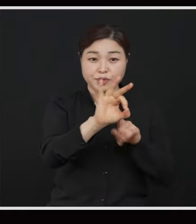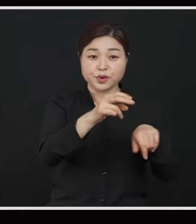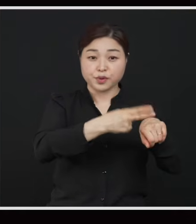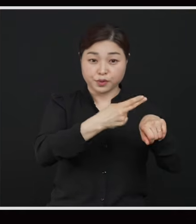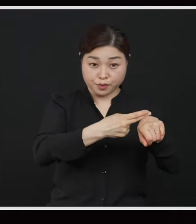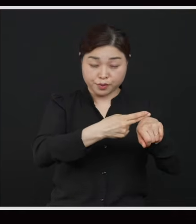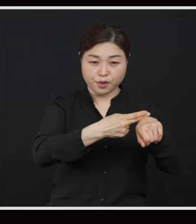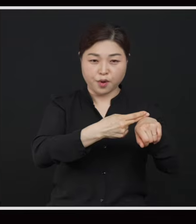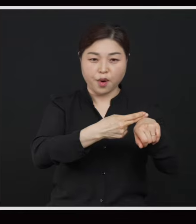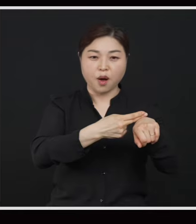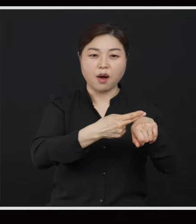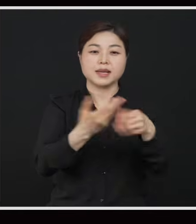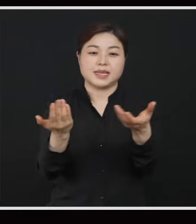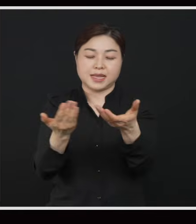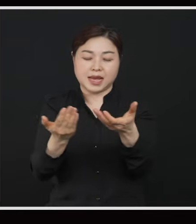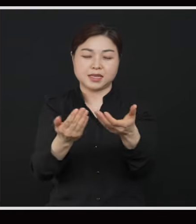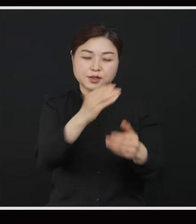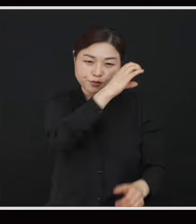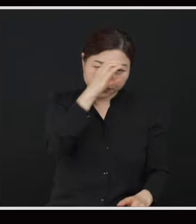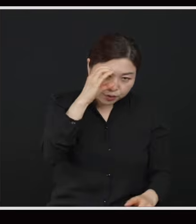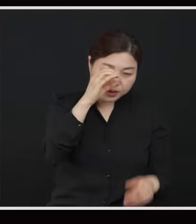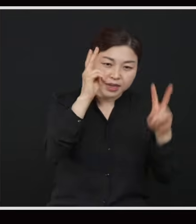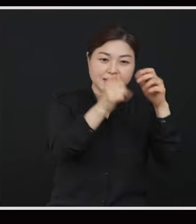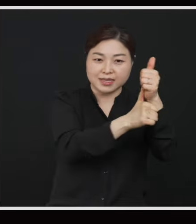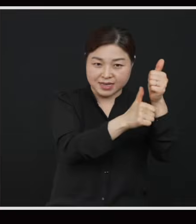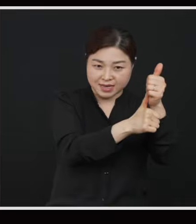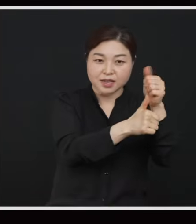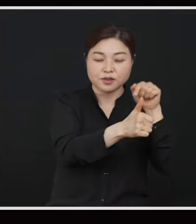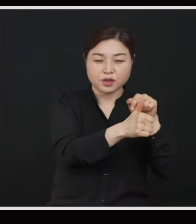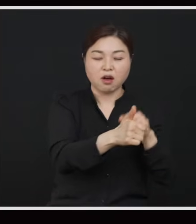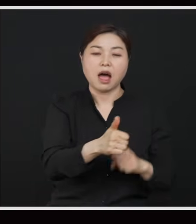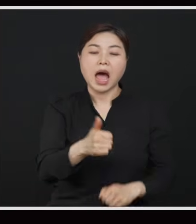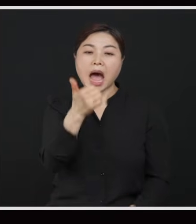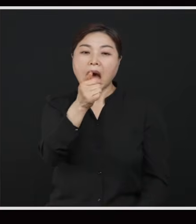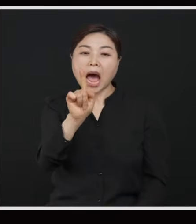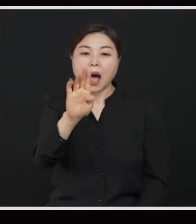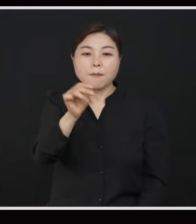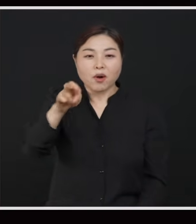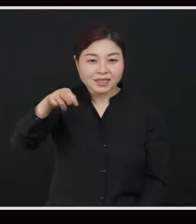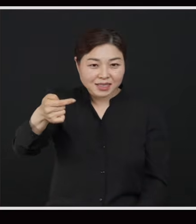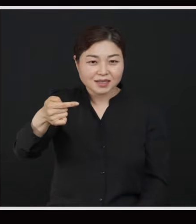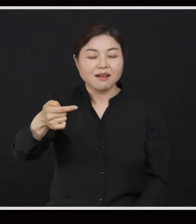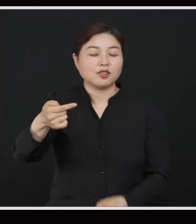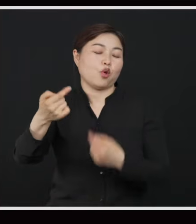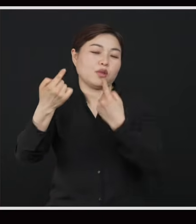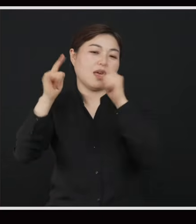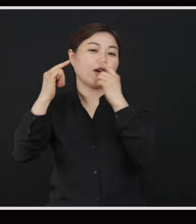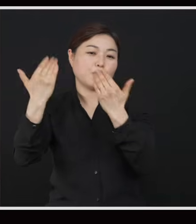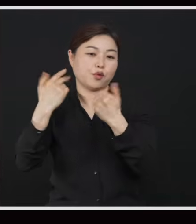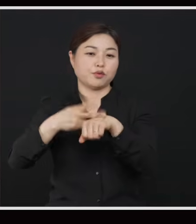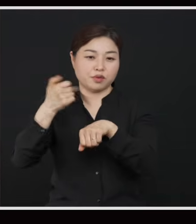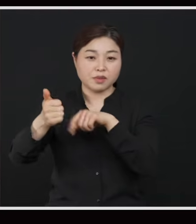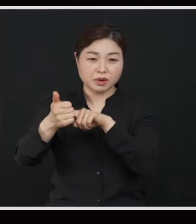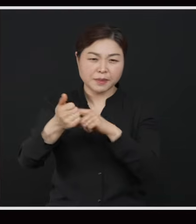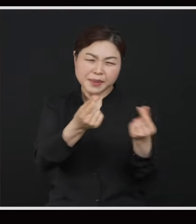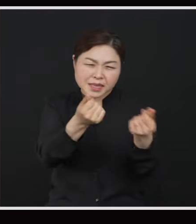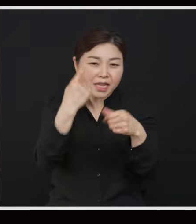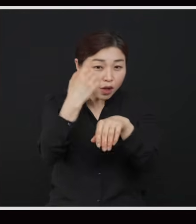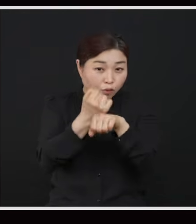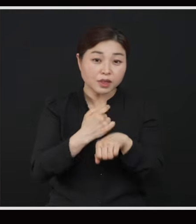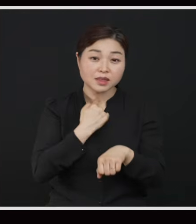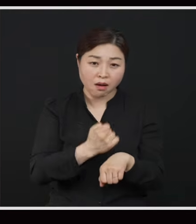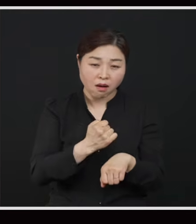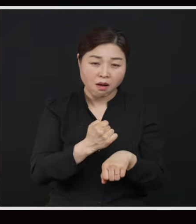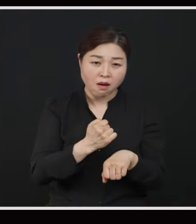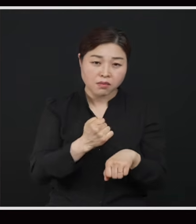회사 부사장으로 계시고 하버드 의대 교수인데 이분들이 비슷한 실험을 했는데 돌연변이를 만들어서 그